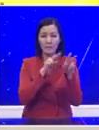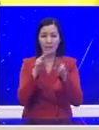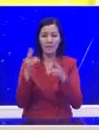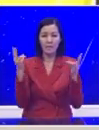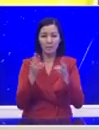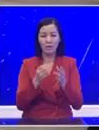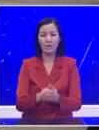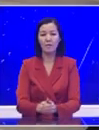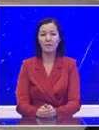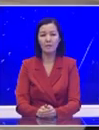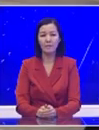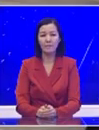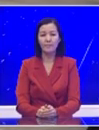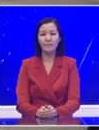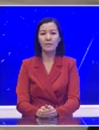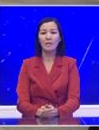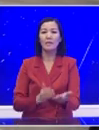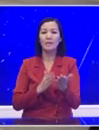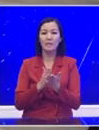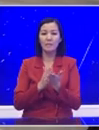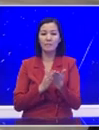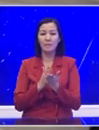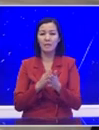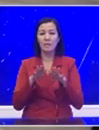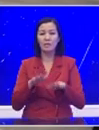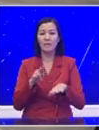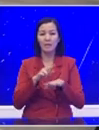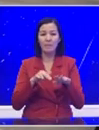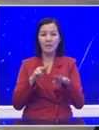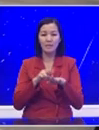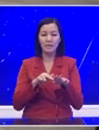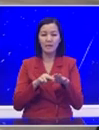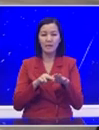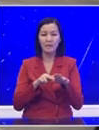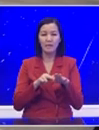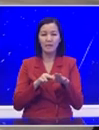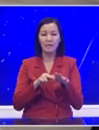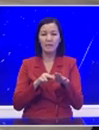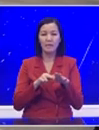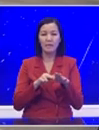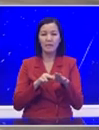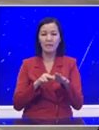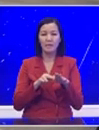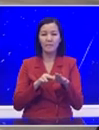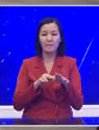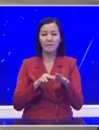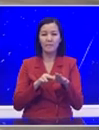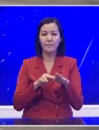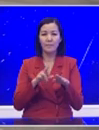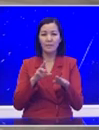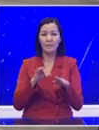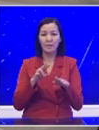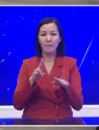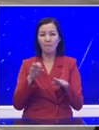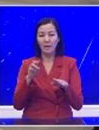түсіп отыр. Негізінен бұл қызметке жергілікті полиция қызметінің қызметкерлер, атап айтқанда учаскелік полиция инспекторлары және